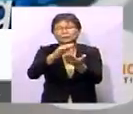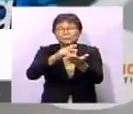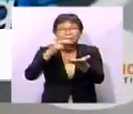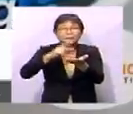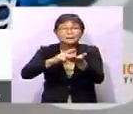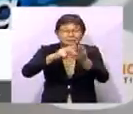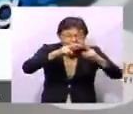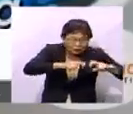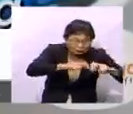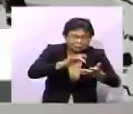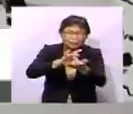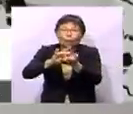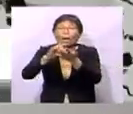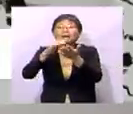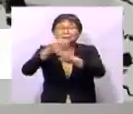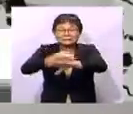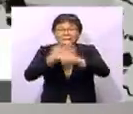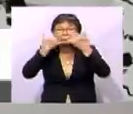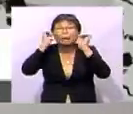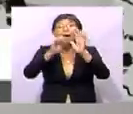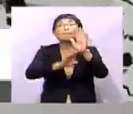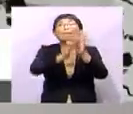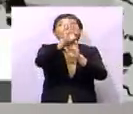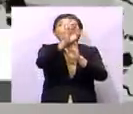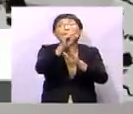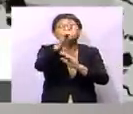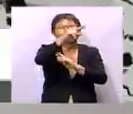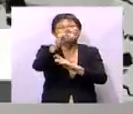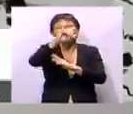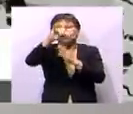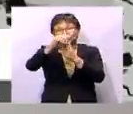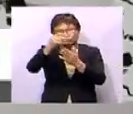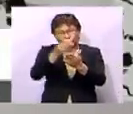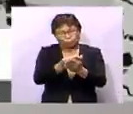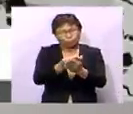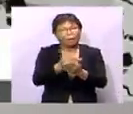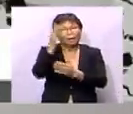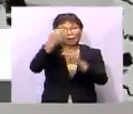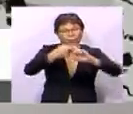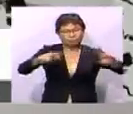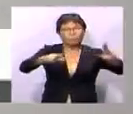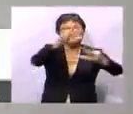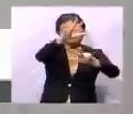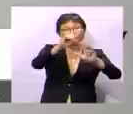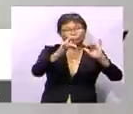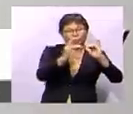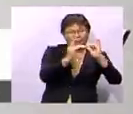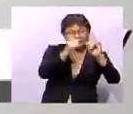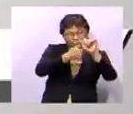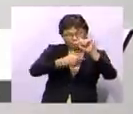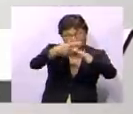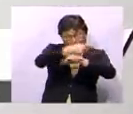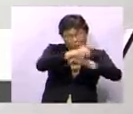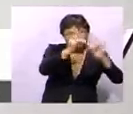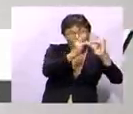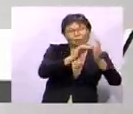dan rawatan kanser terkini dengan nilai pembangunan kasar RM300 juta. Ia bakal menyediakan 30 katil harian dan